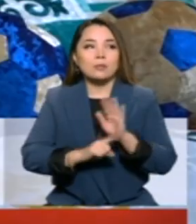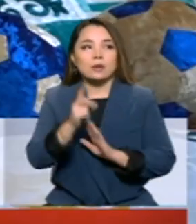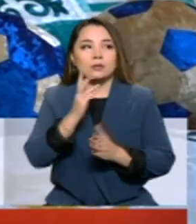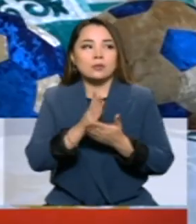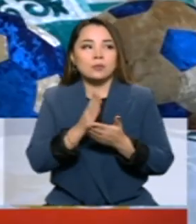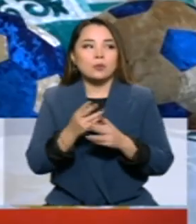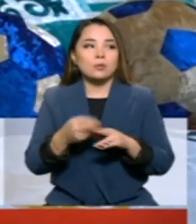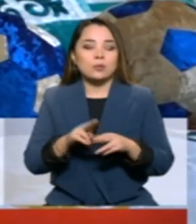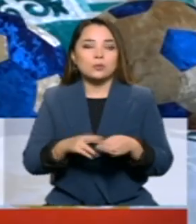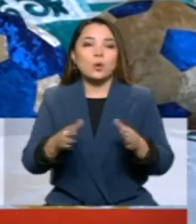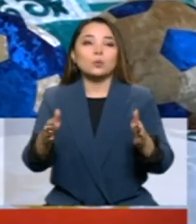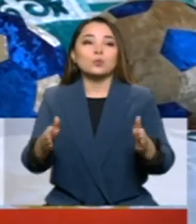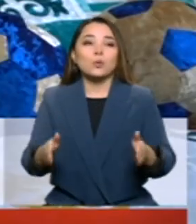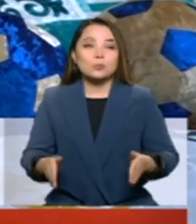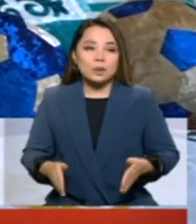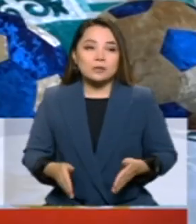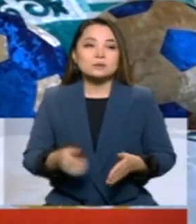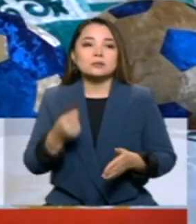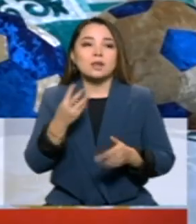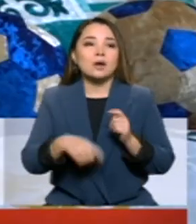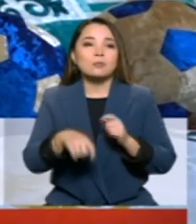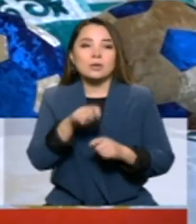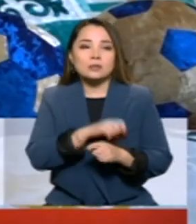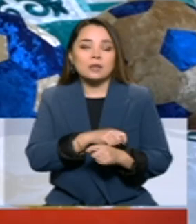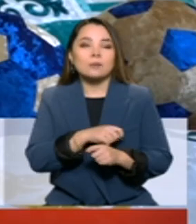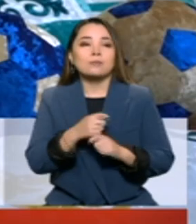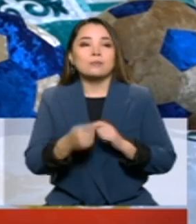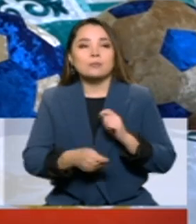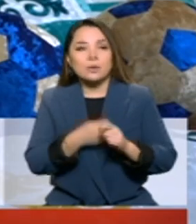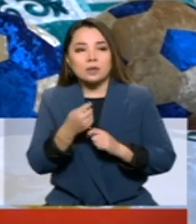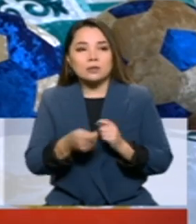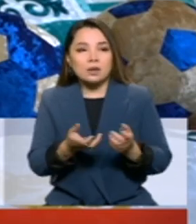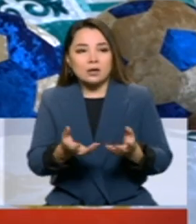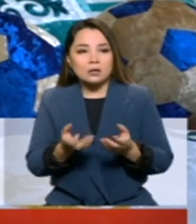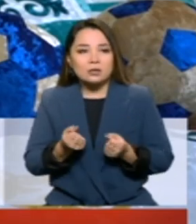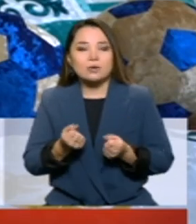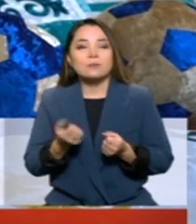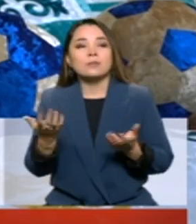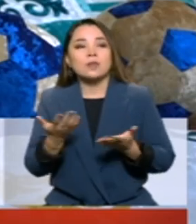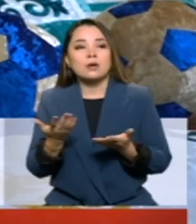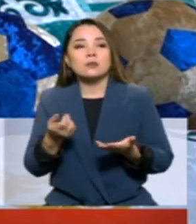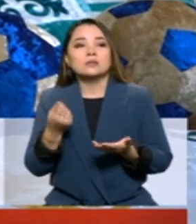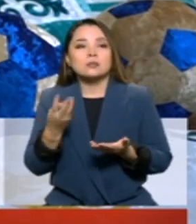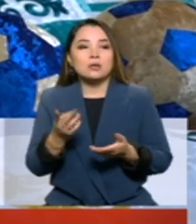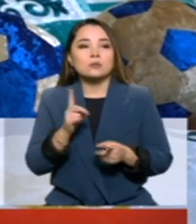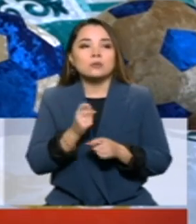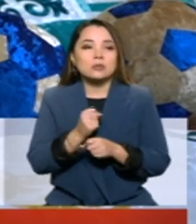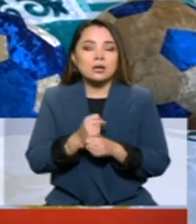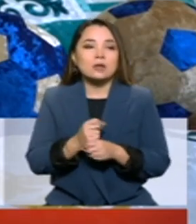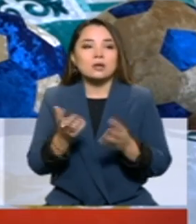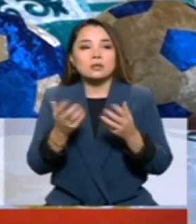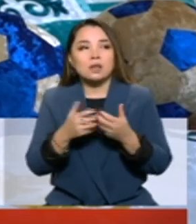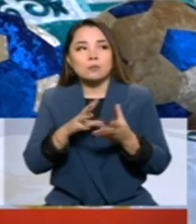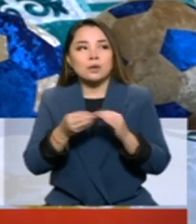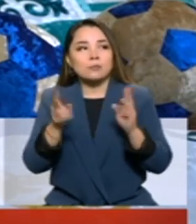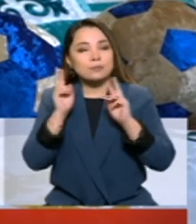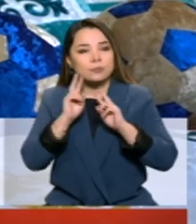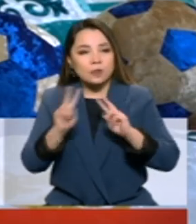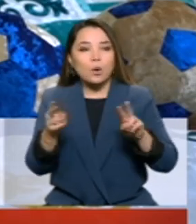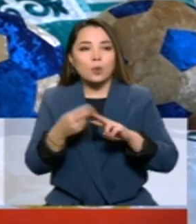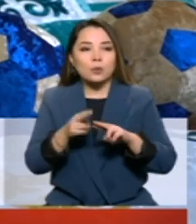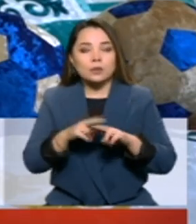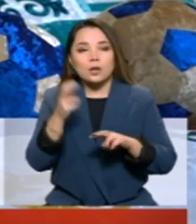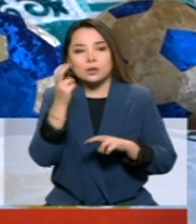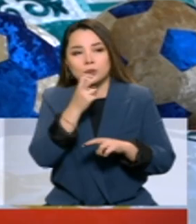Ол кезде мынандай көрпеге қанша метр мата аламын? Қанша қалай істейін, қалай есептеуді білмеймін, бірақ